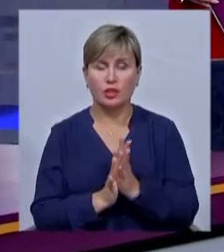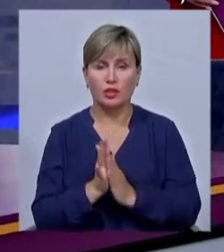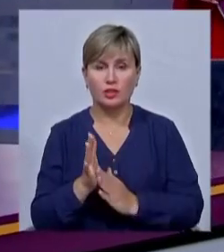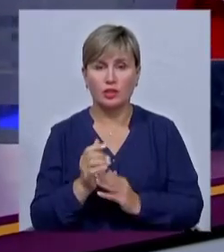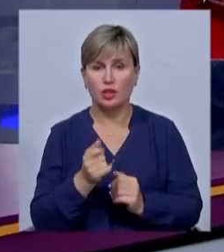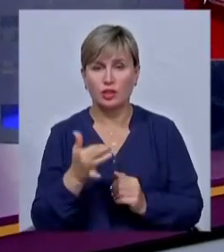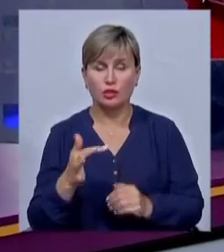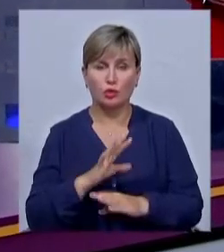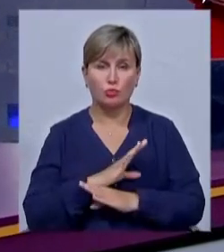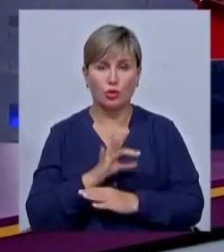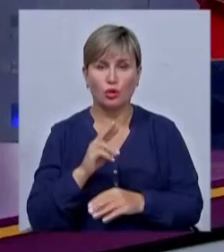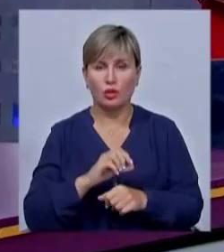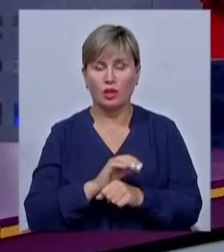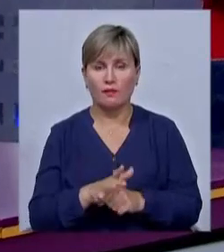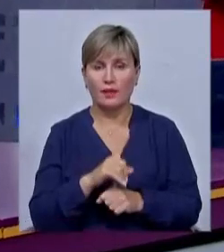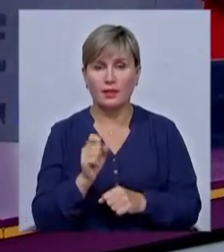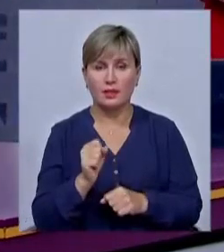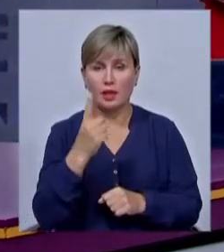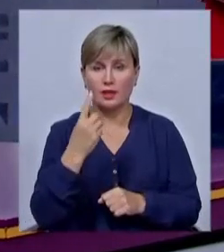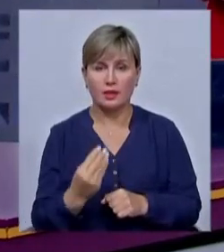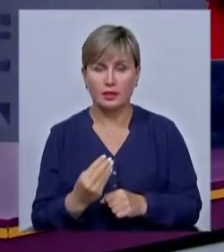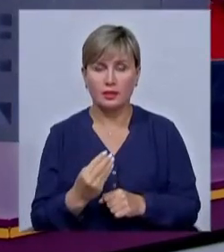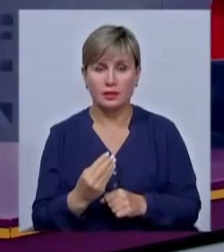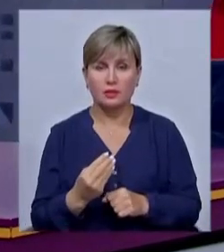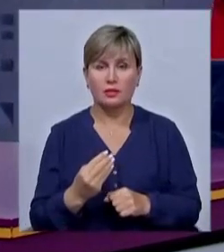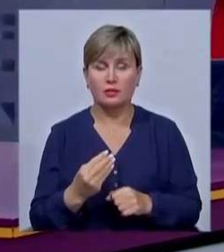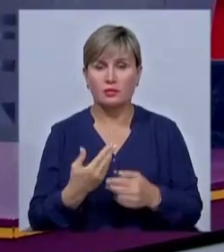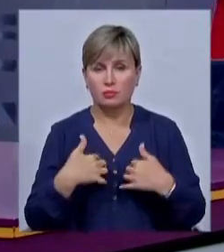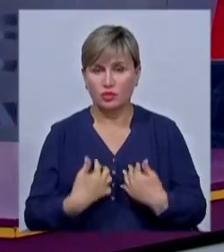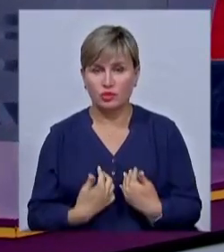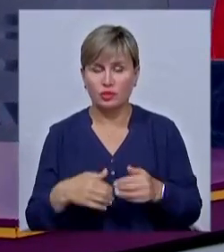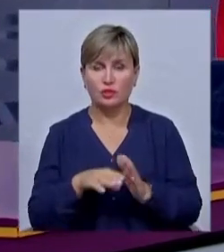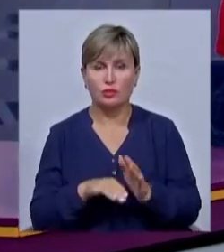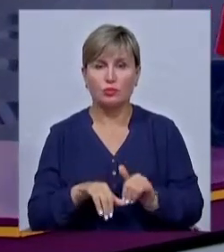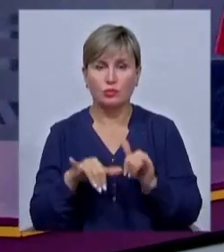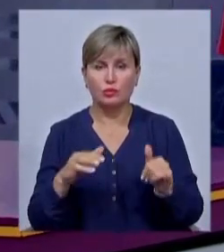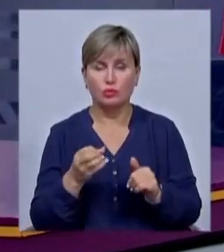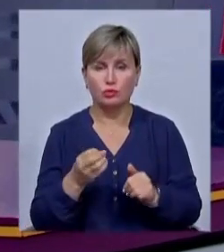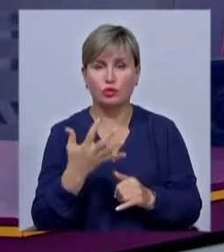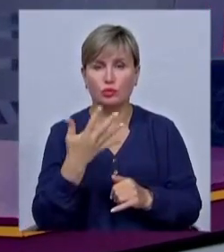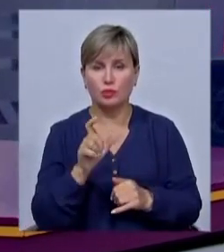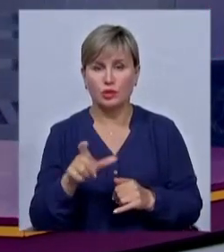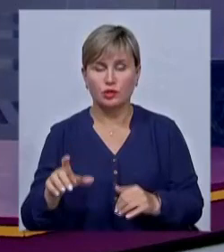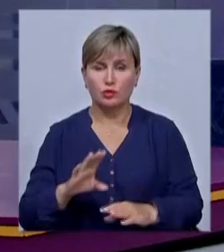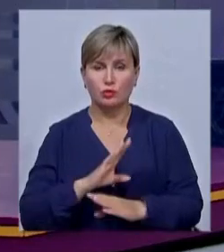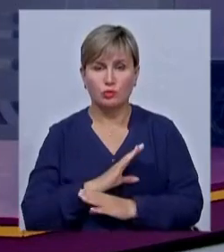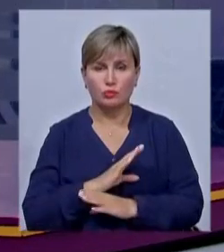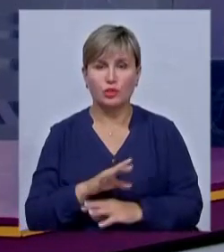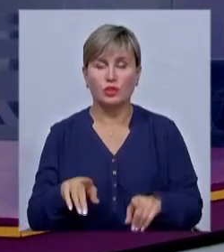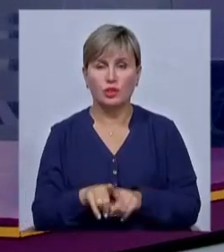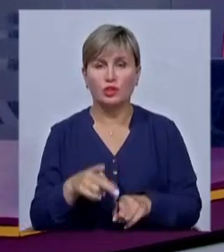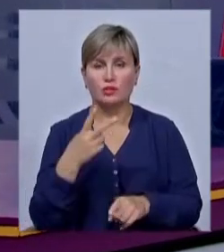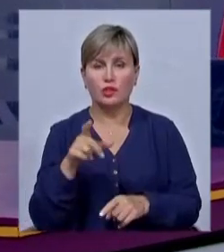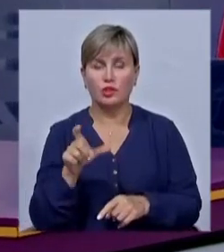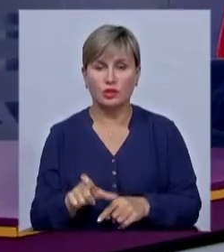количество умерших от курит за 24 часа печальная статистика пополнилась еще китти летальными случаями также два